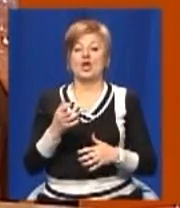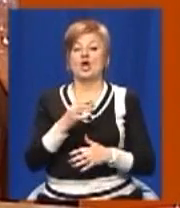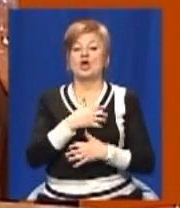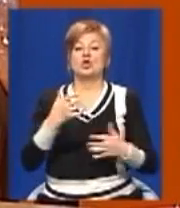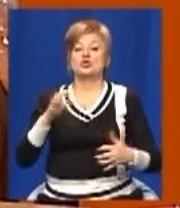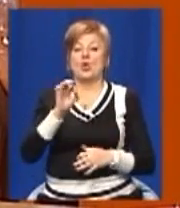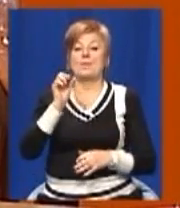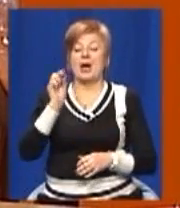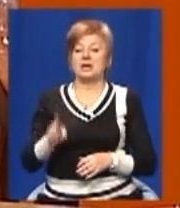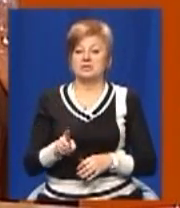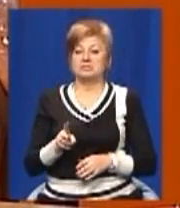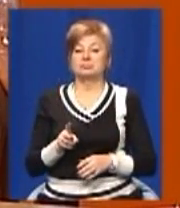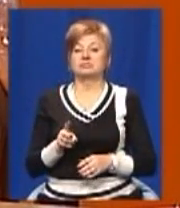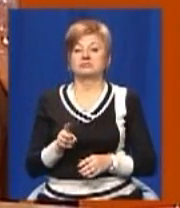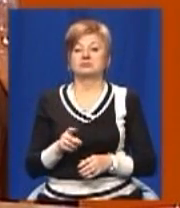зоопарки.